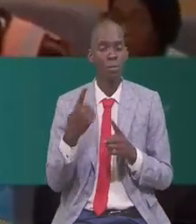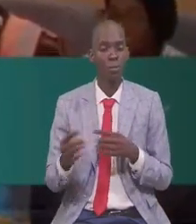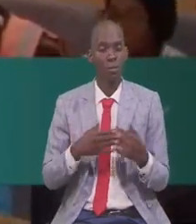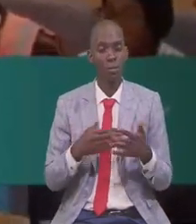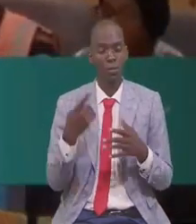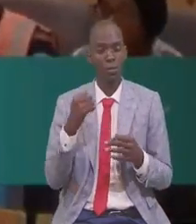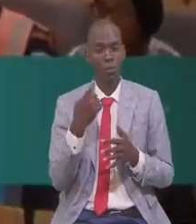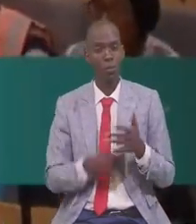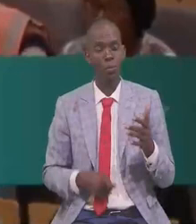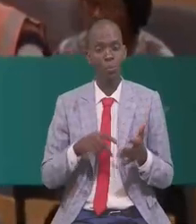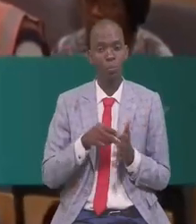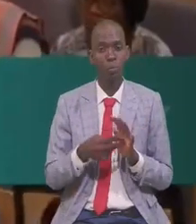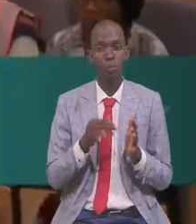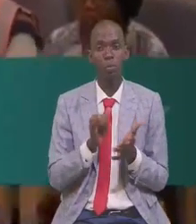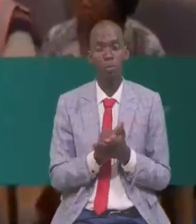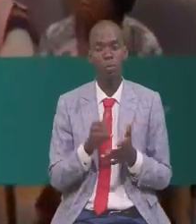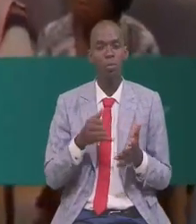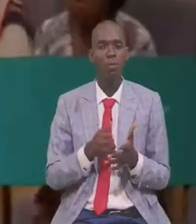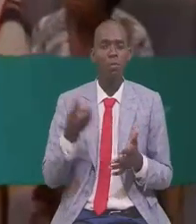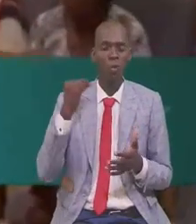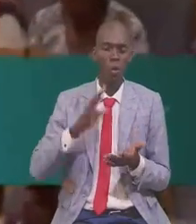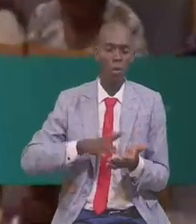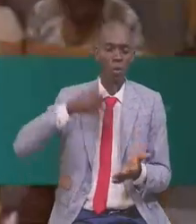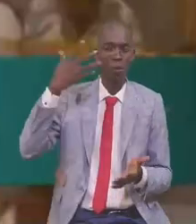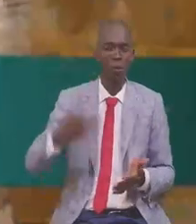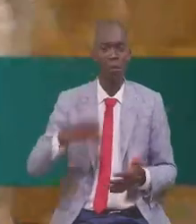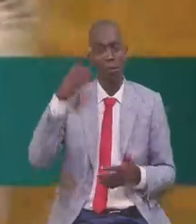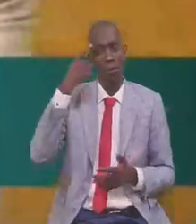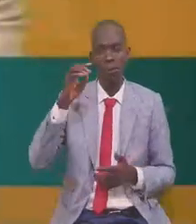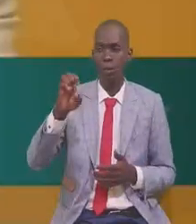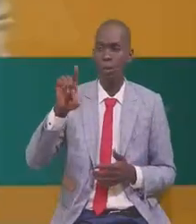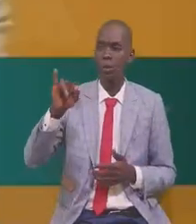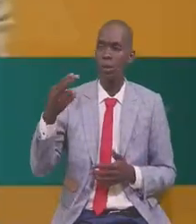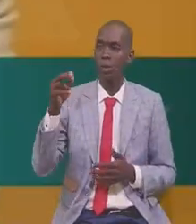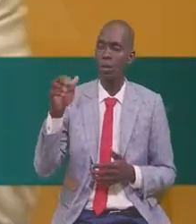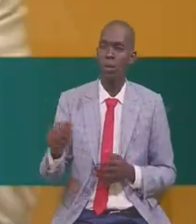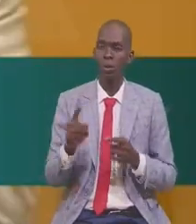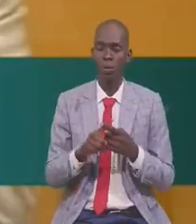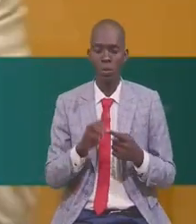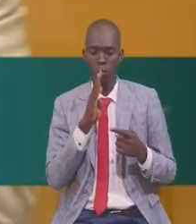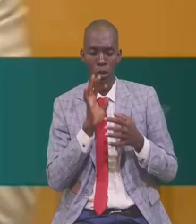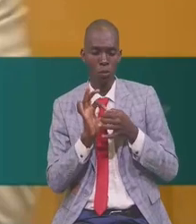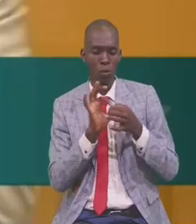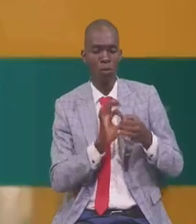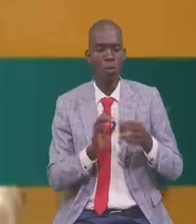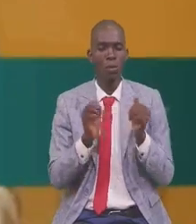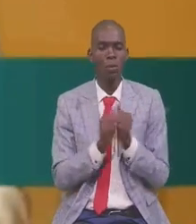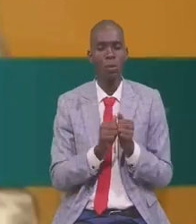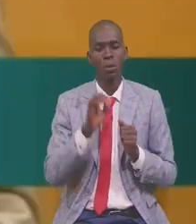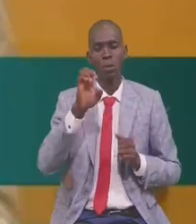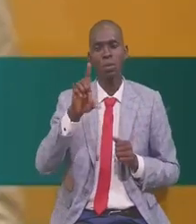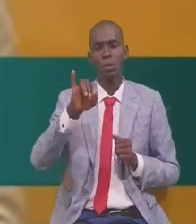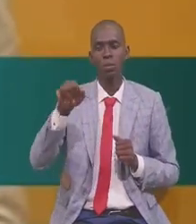ensemble, quel que soit le coût. C'était coûteux pour Élisée de se lier à